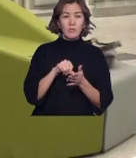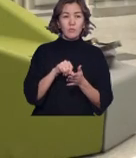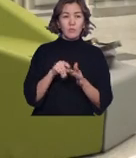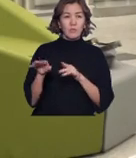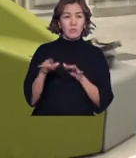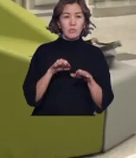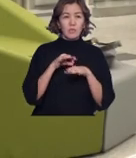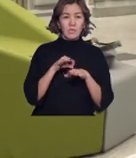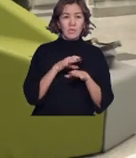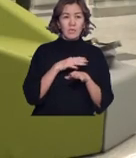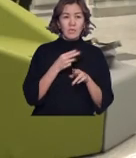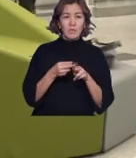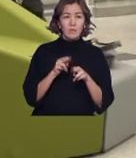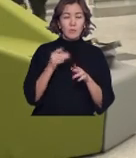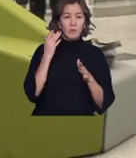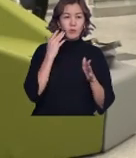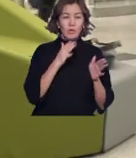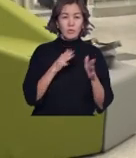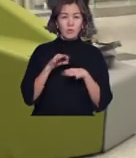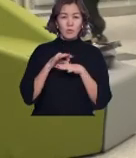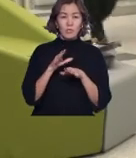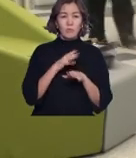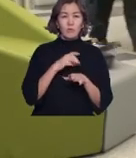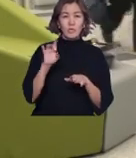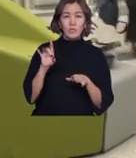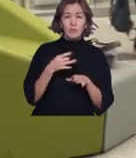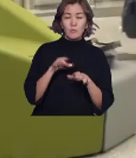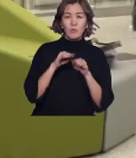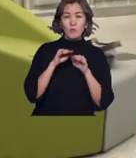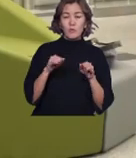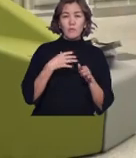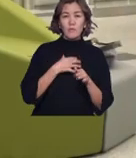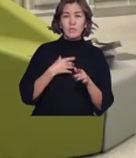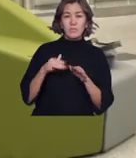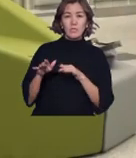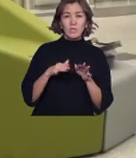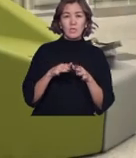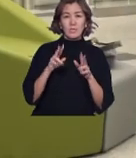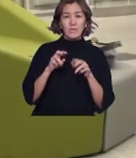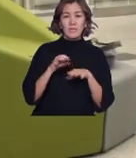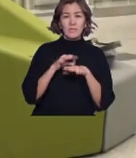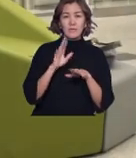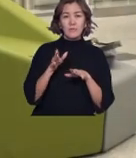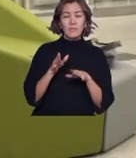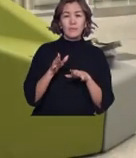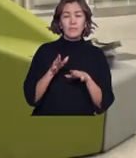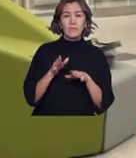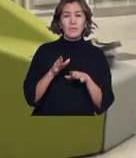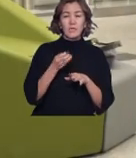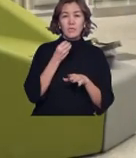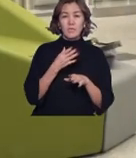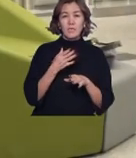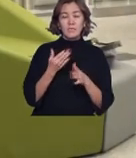іс-шара тұрақты өтетін болды. Республикалық деңгейде маңызды іс-шараларды осы жерде қарастырамыз. Және де бір